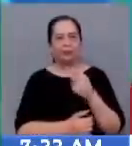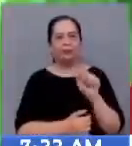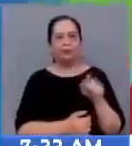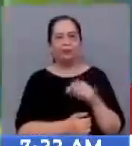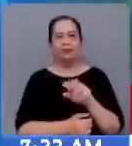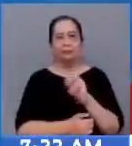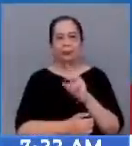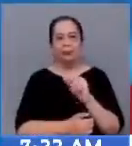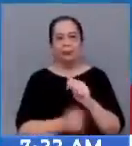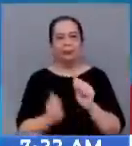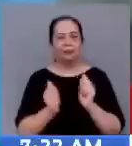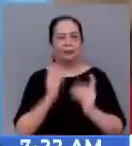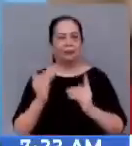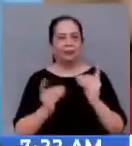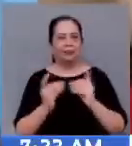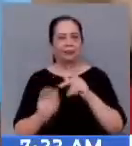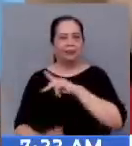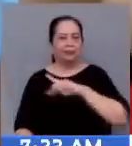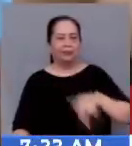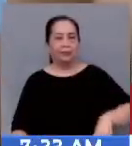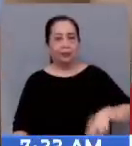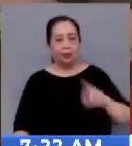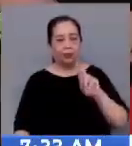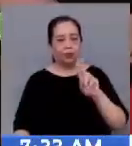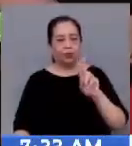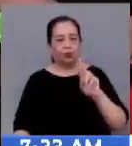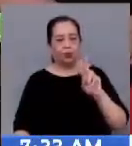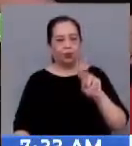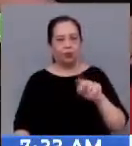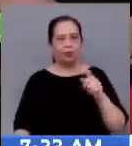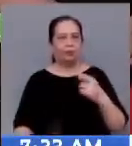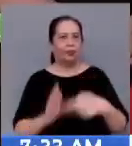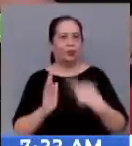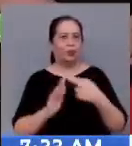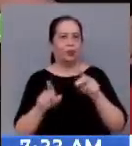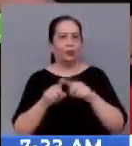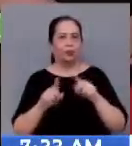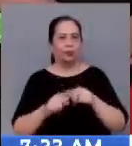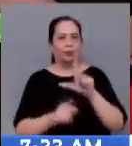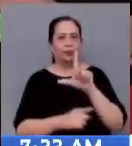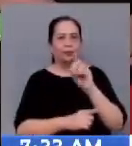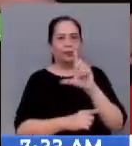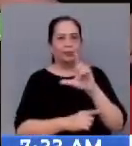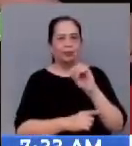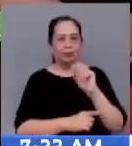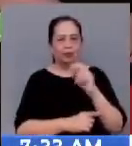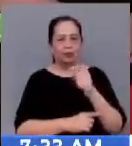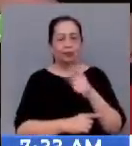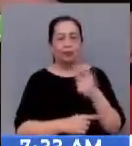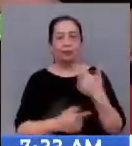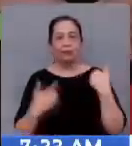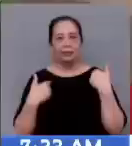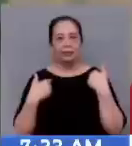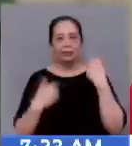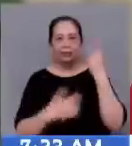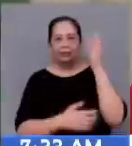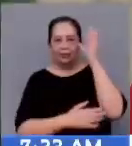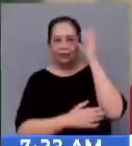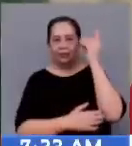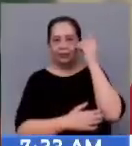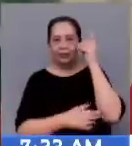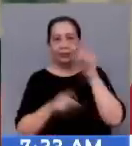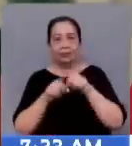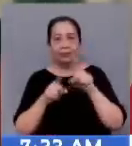drama prince Ruru Madrid na gaganap bilang si Lolong. Mapapanood din ang showbiz icon na si Christopher De Leon na gaganap bilang si